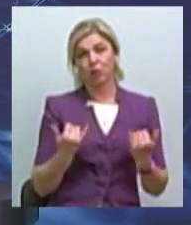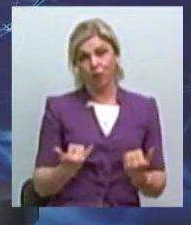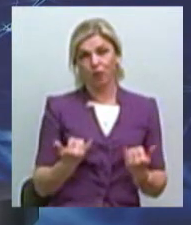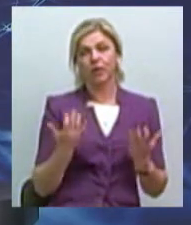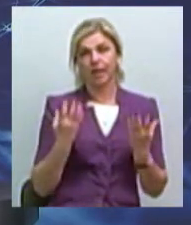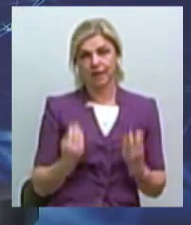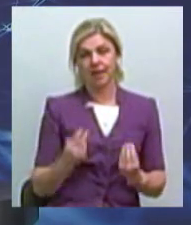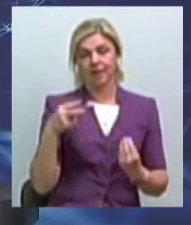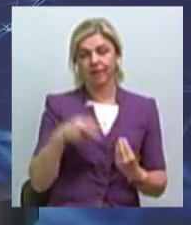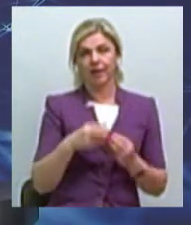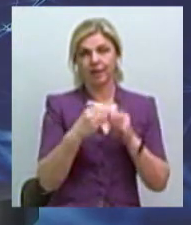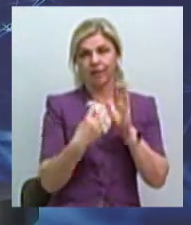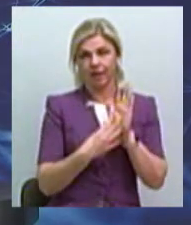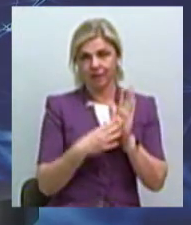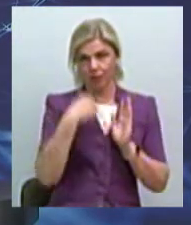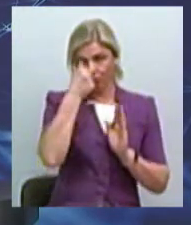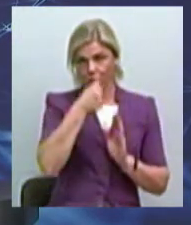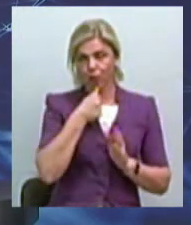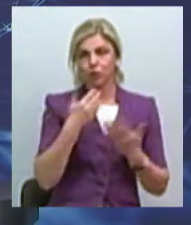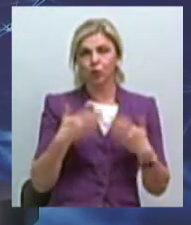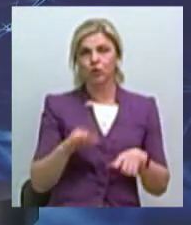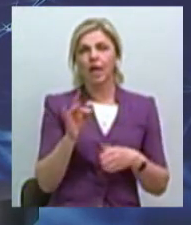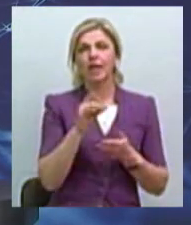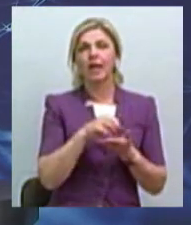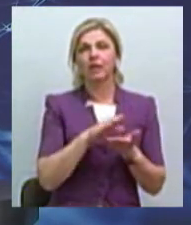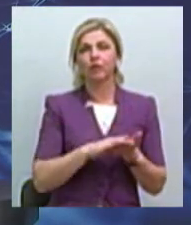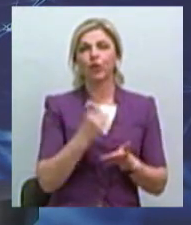сьогоднішній день 2019 року вже зареєстровано